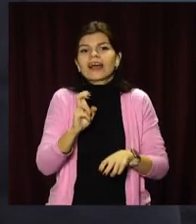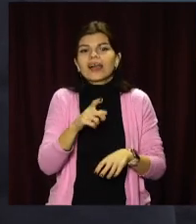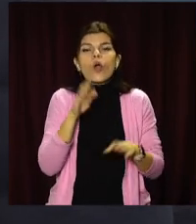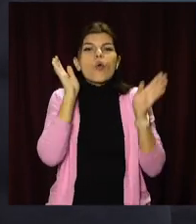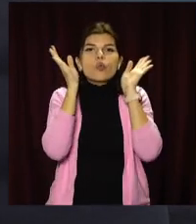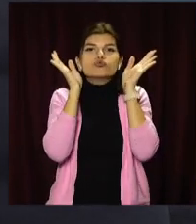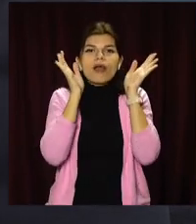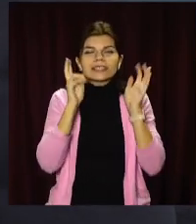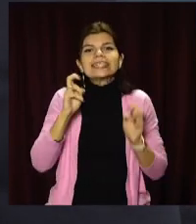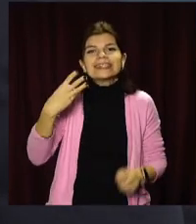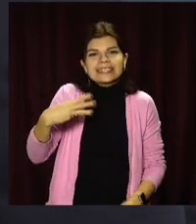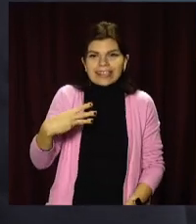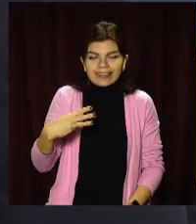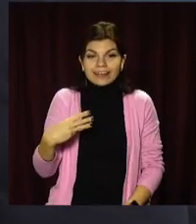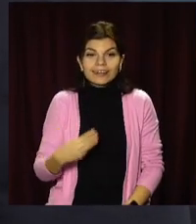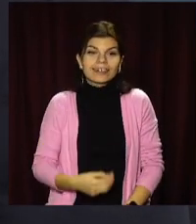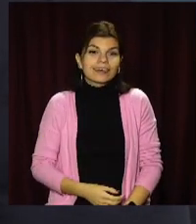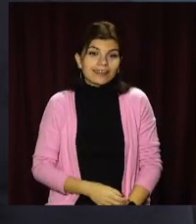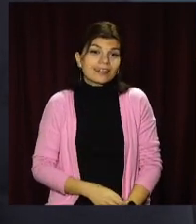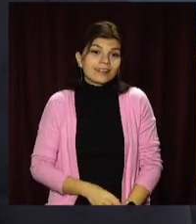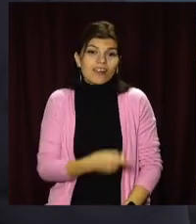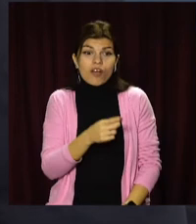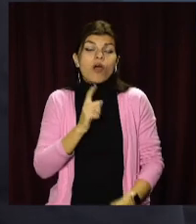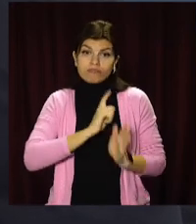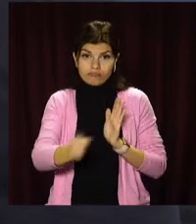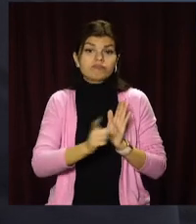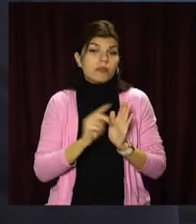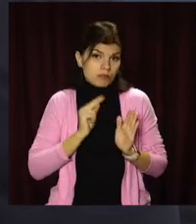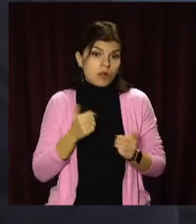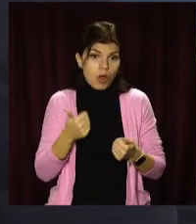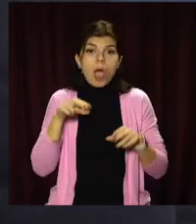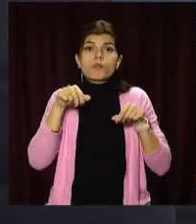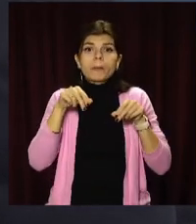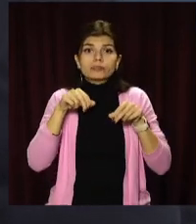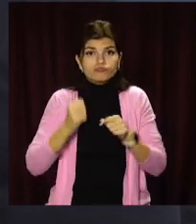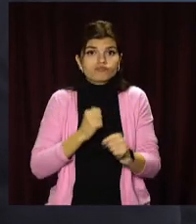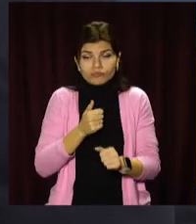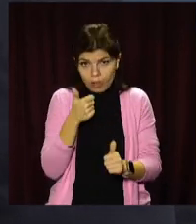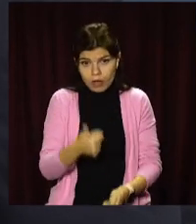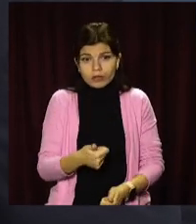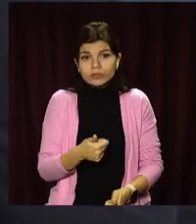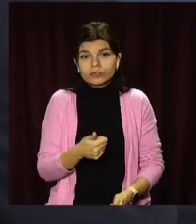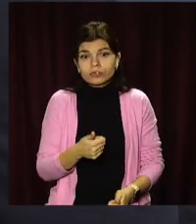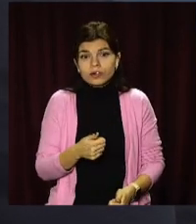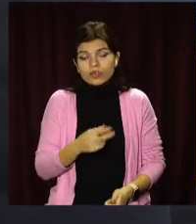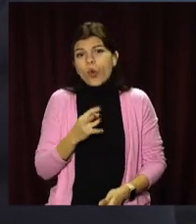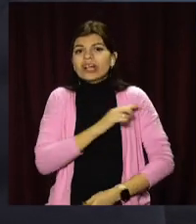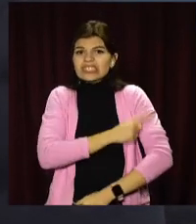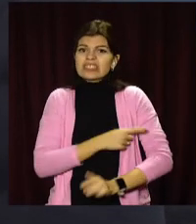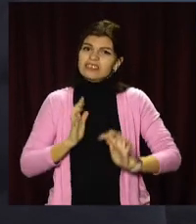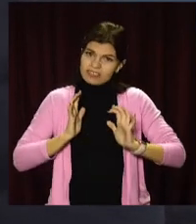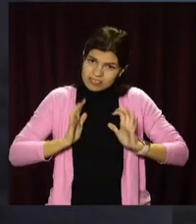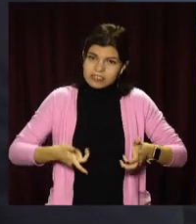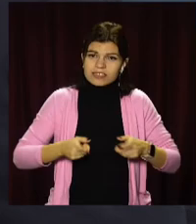шасси 30-ка. Ну, проходимость її хороша, по піску йде хорошо, все. Ну, сили маловато в